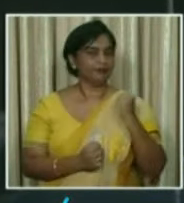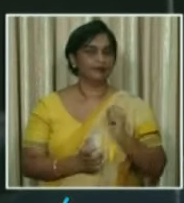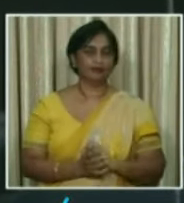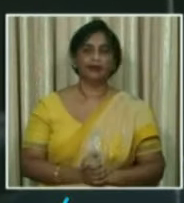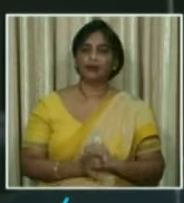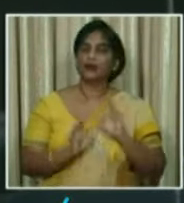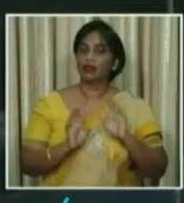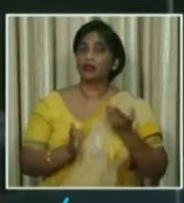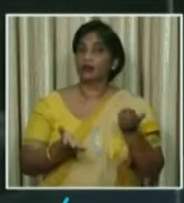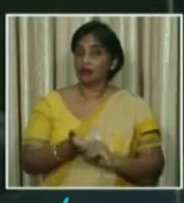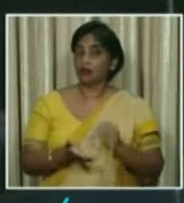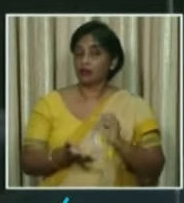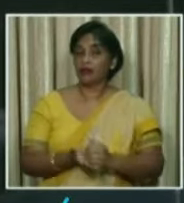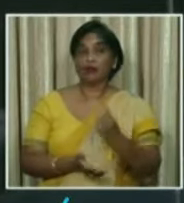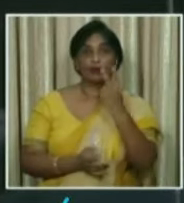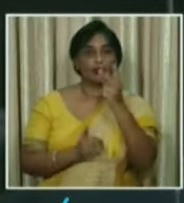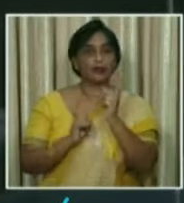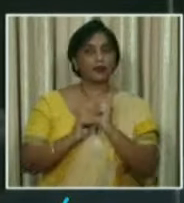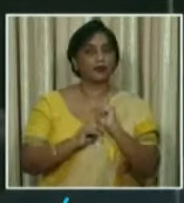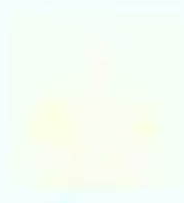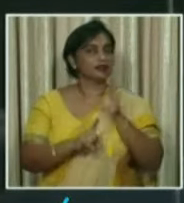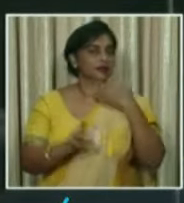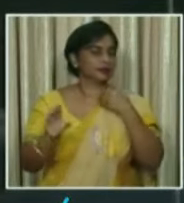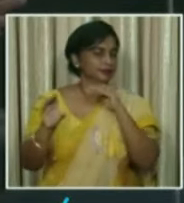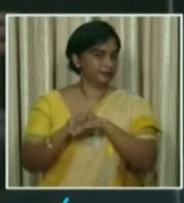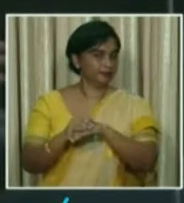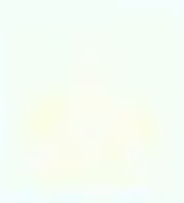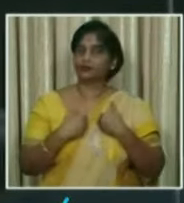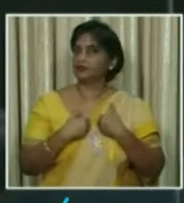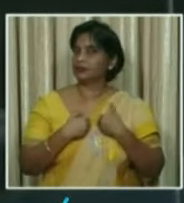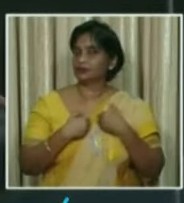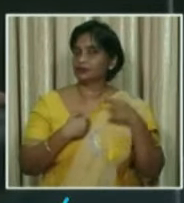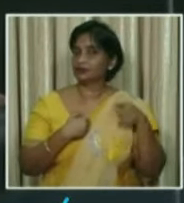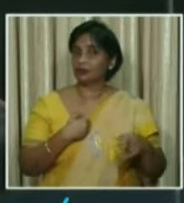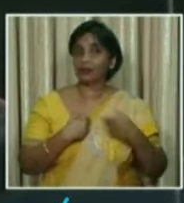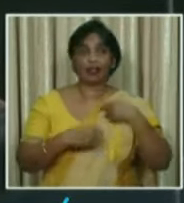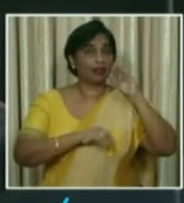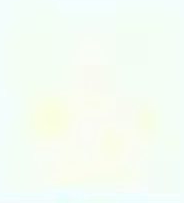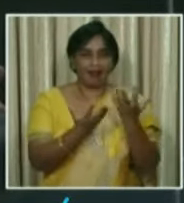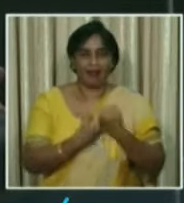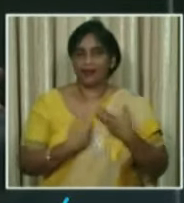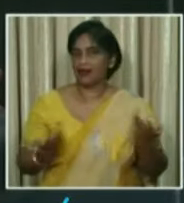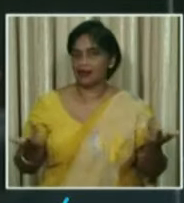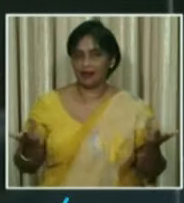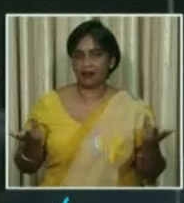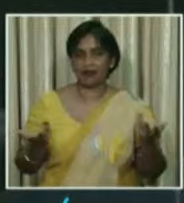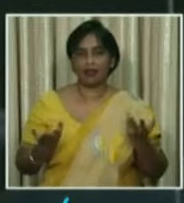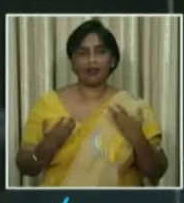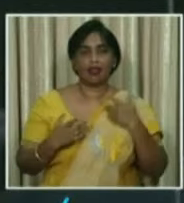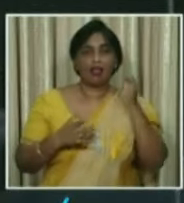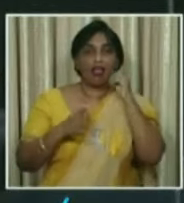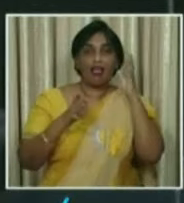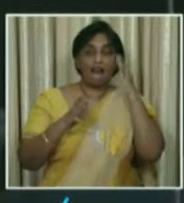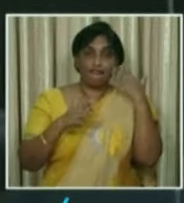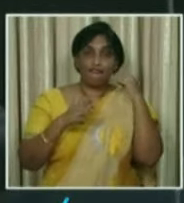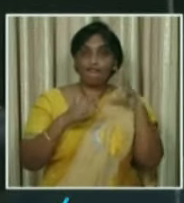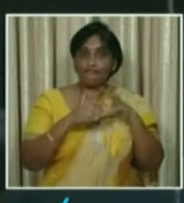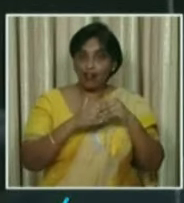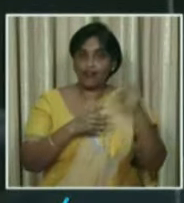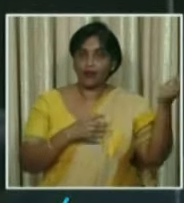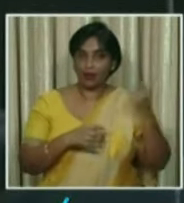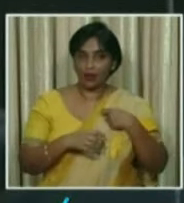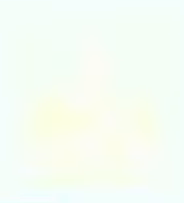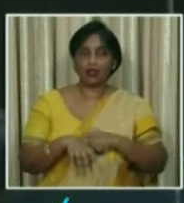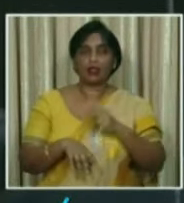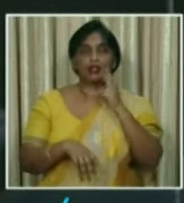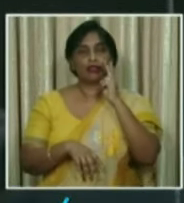මම දෙපාරක් මේ පාර්ලිමේන්තු කාර්ක සභාවෙන් අයින් කරා. මට මේකෙන් වරප්‍රසාදයක් ලැබෙන්නේ නැහැ. මගේ වයිෆ්ගෙන් ඇහුවත් කියයි